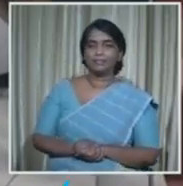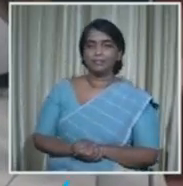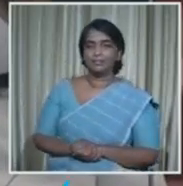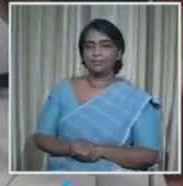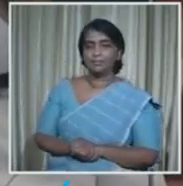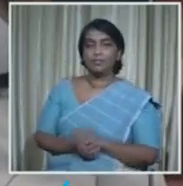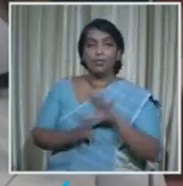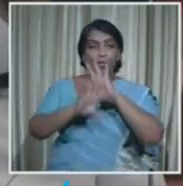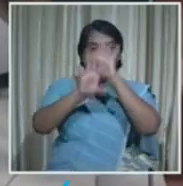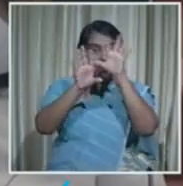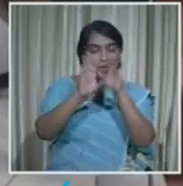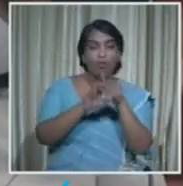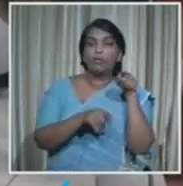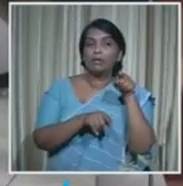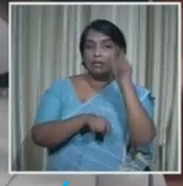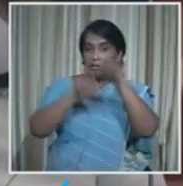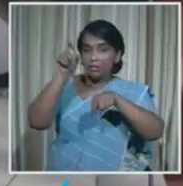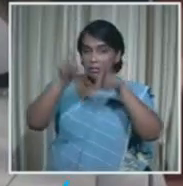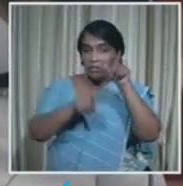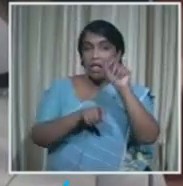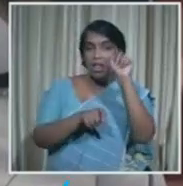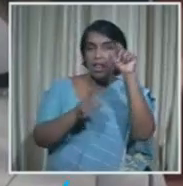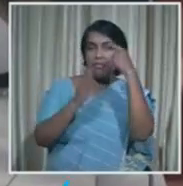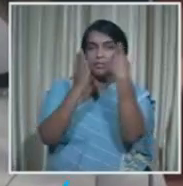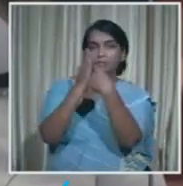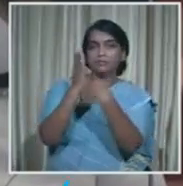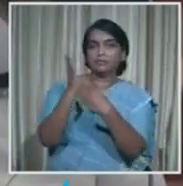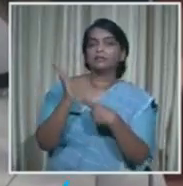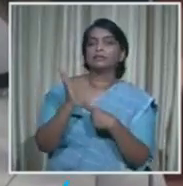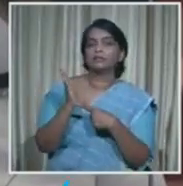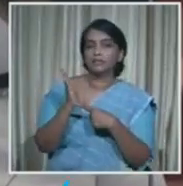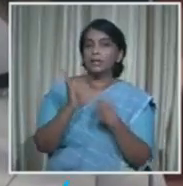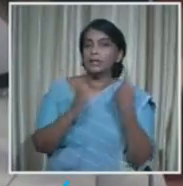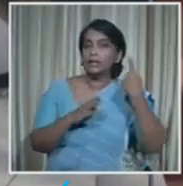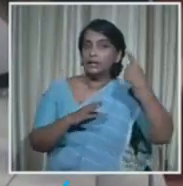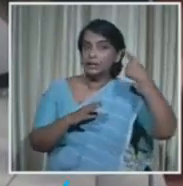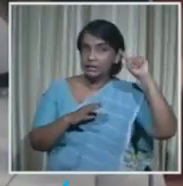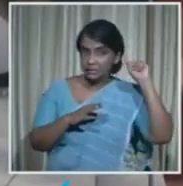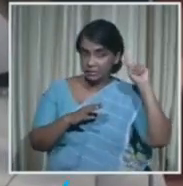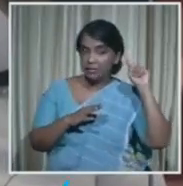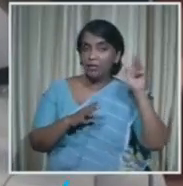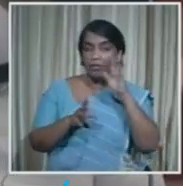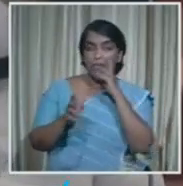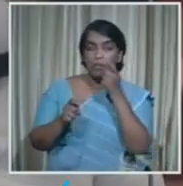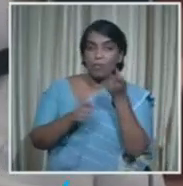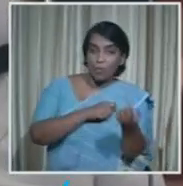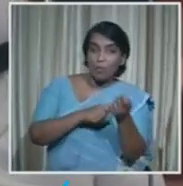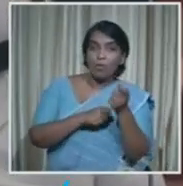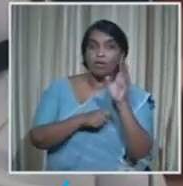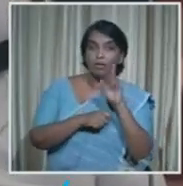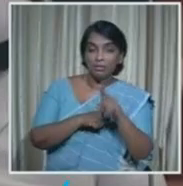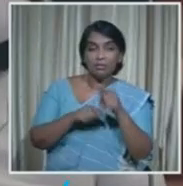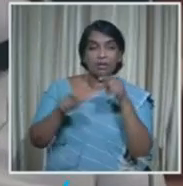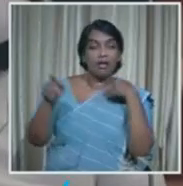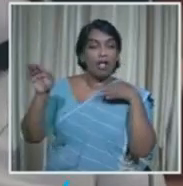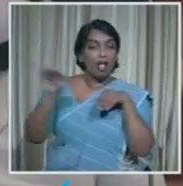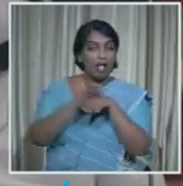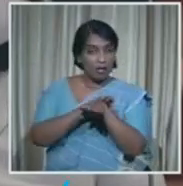මේ සියලු දෙනාගේම නම් සඳහන් වෙනවා ඊයේ මේ ප්‍රහාරය එල්ල කරද්දී අතුලට